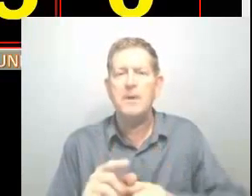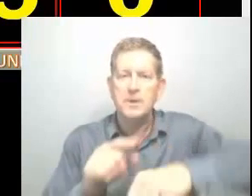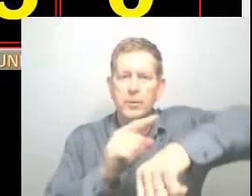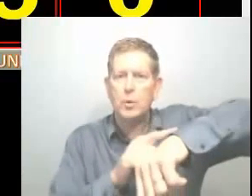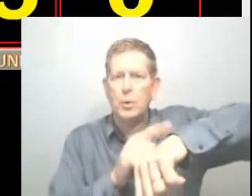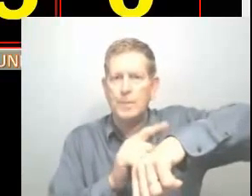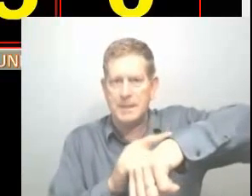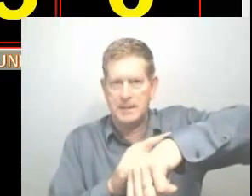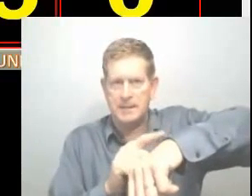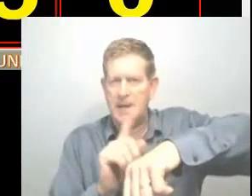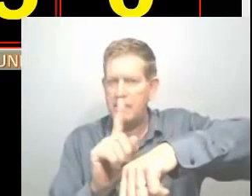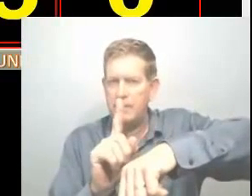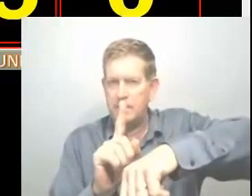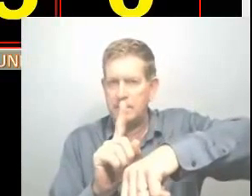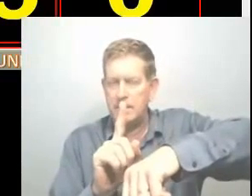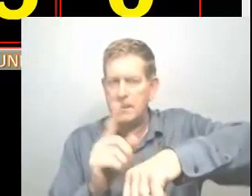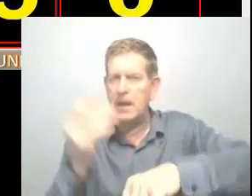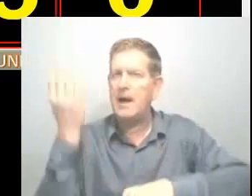conseille,